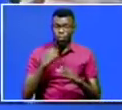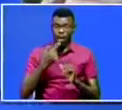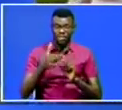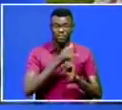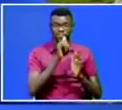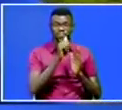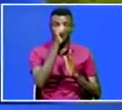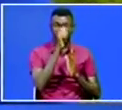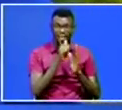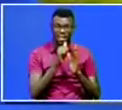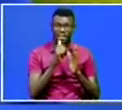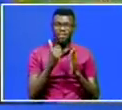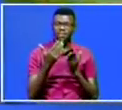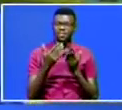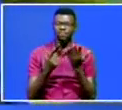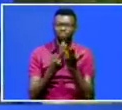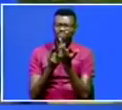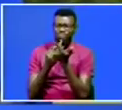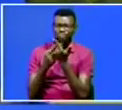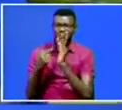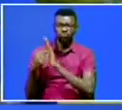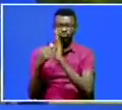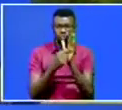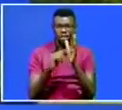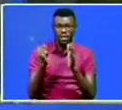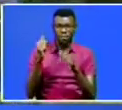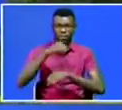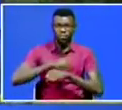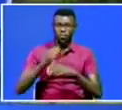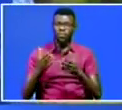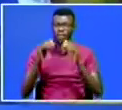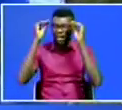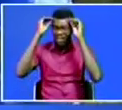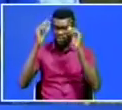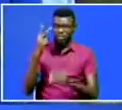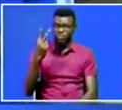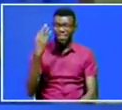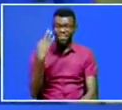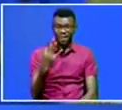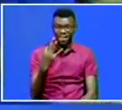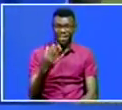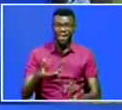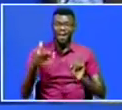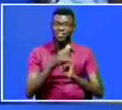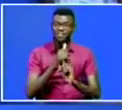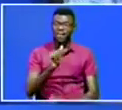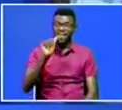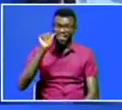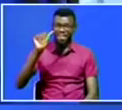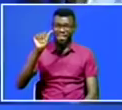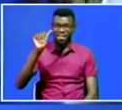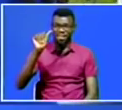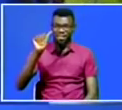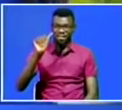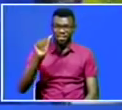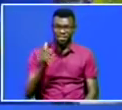A. Kumbuka kuwa takwimu ambayo imeweza kutoka hapa katika shule ya Nairobi ni wanafunzi 23 ambao wameweza kujinyakulia alama ya A, na